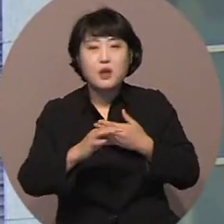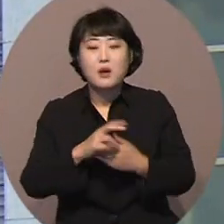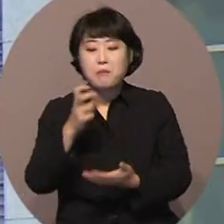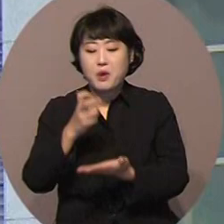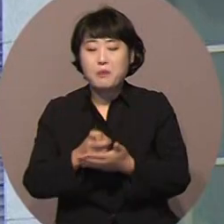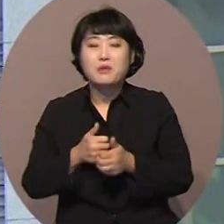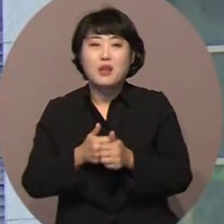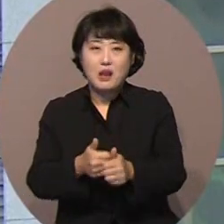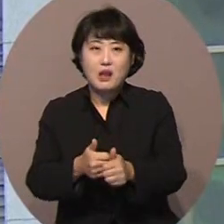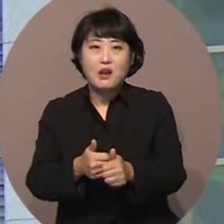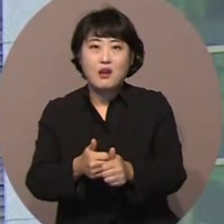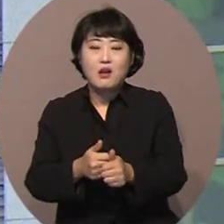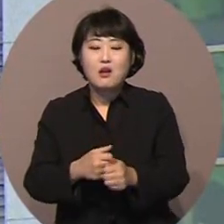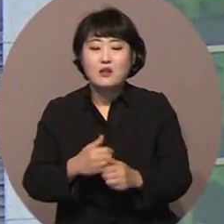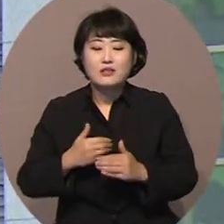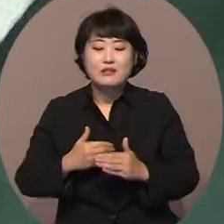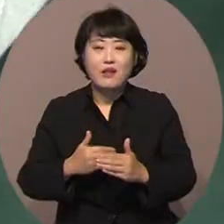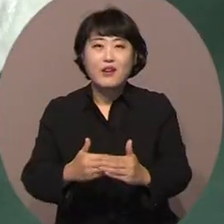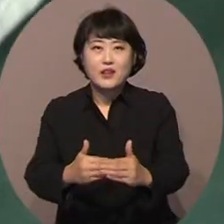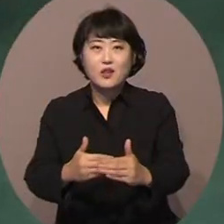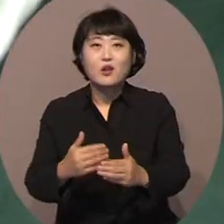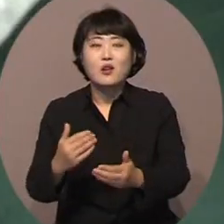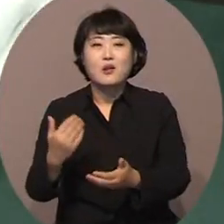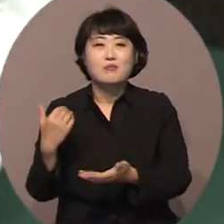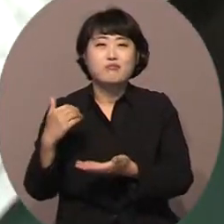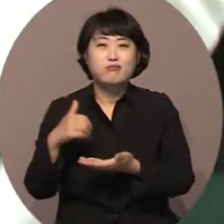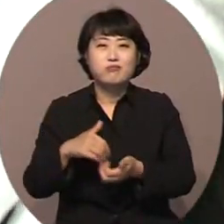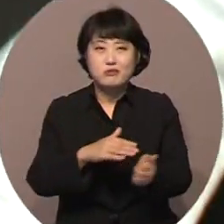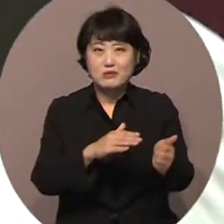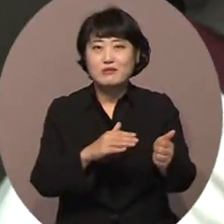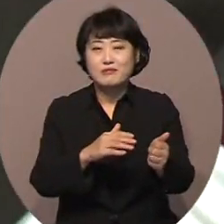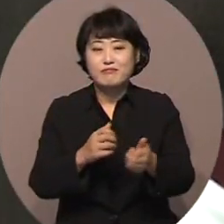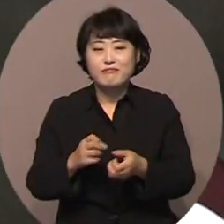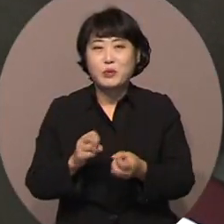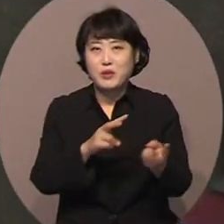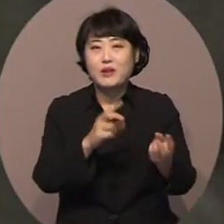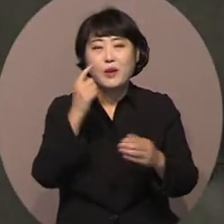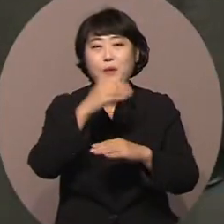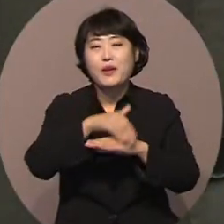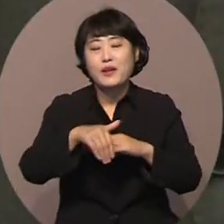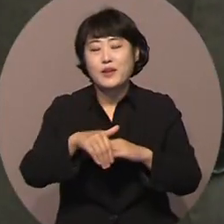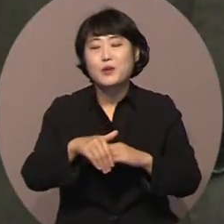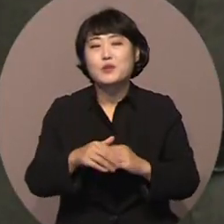유관 기관에서 관련 절차를 진행할 거라고 설명했습니다. MBC 뉴스 고병권입니다.